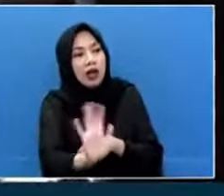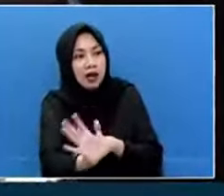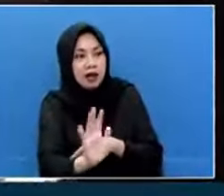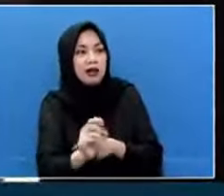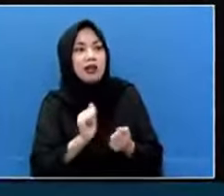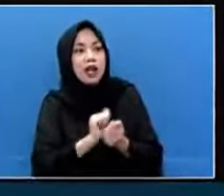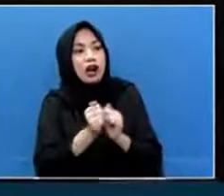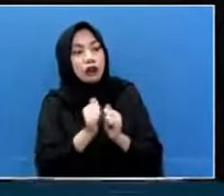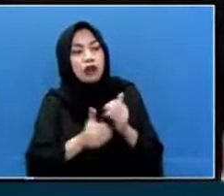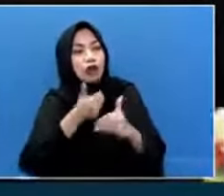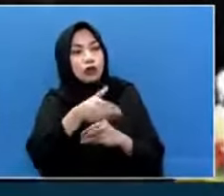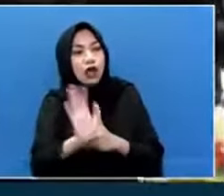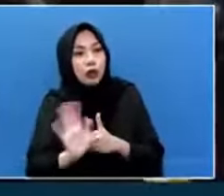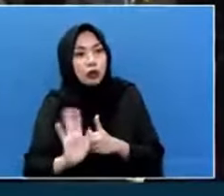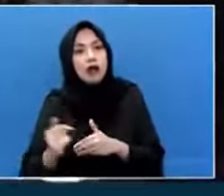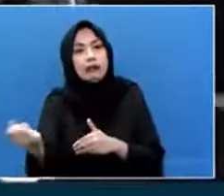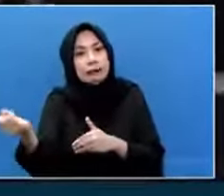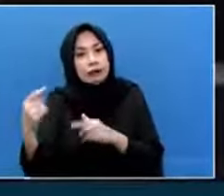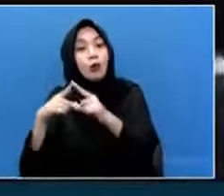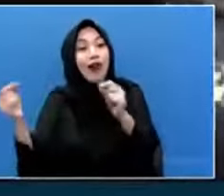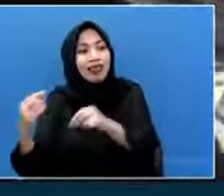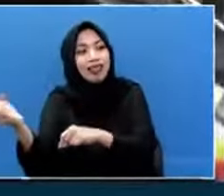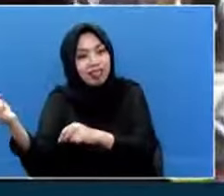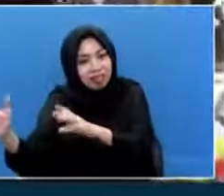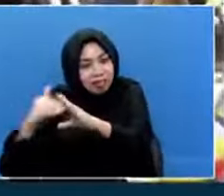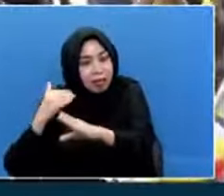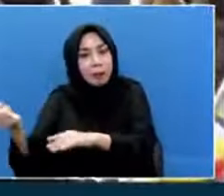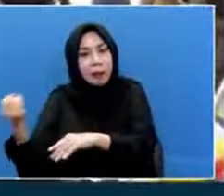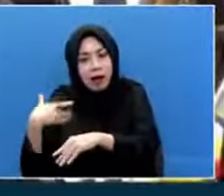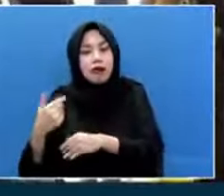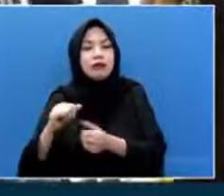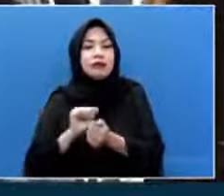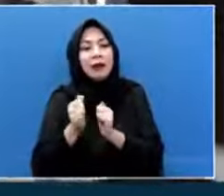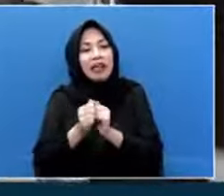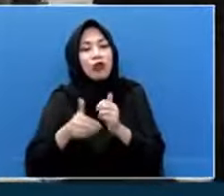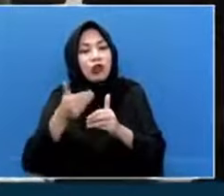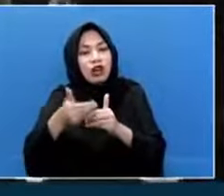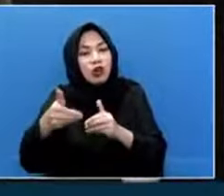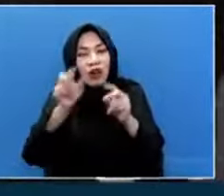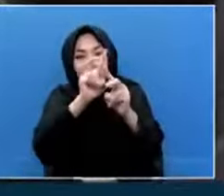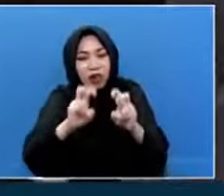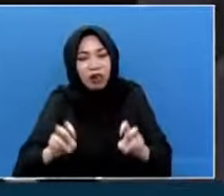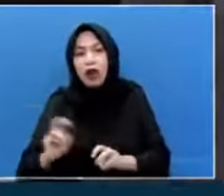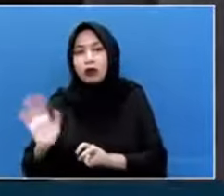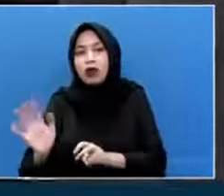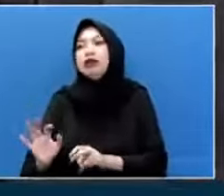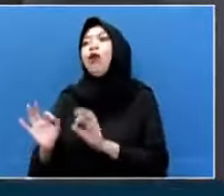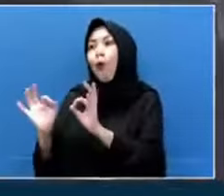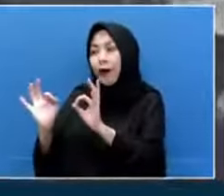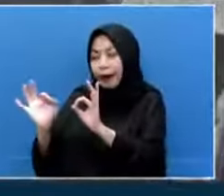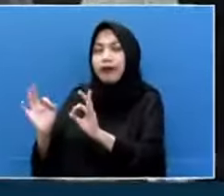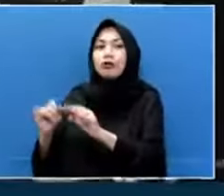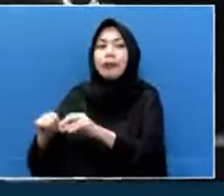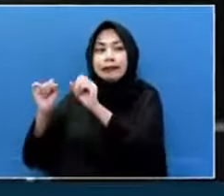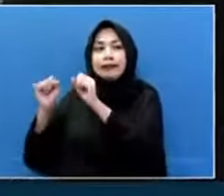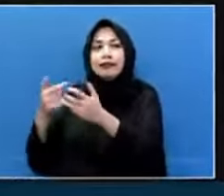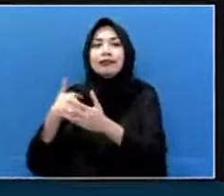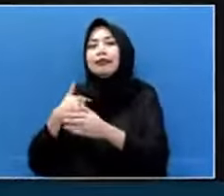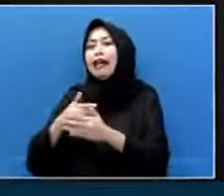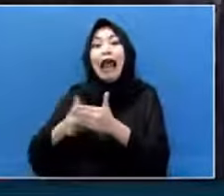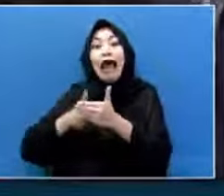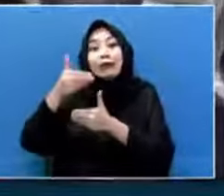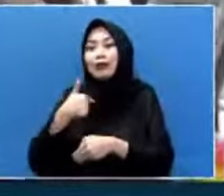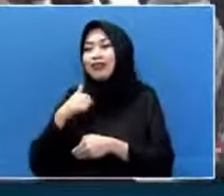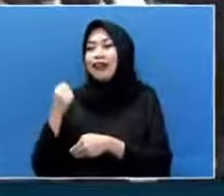atupun sudah membuat pernyataanuk tidak melanjutkan proses hukum ini Jadi kami pun juga tidak bisa melanjutkan karena dari pihak